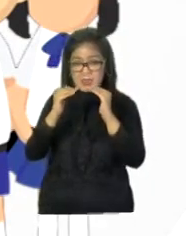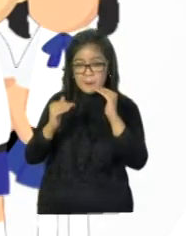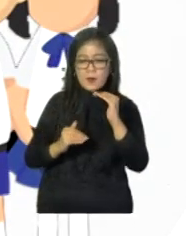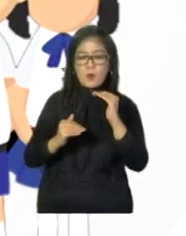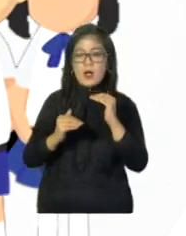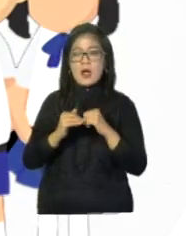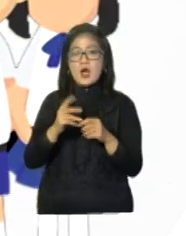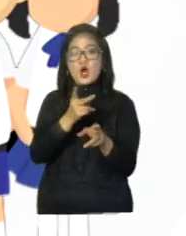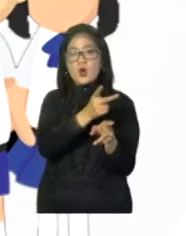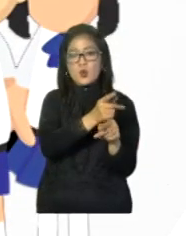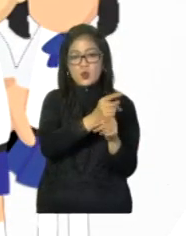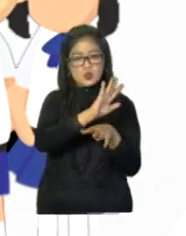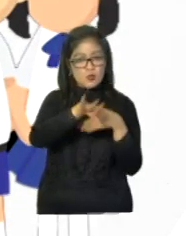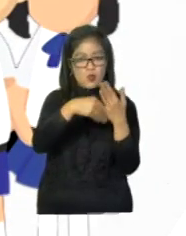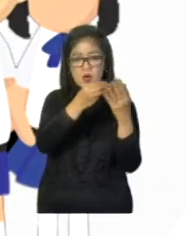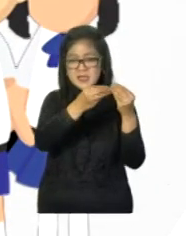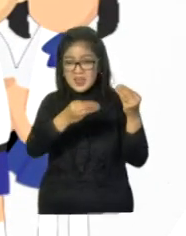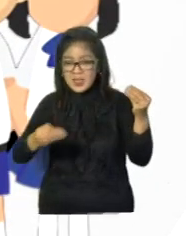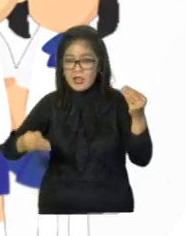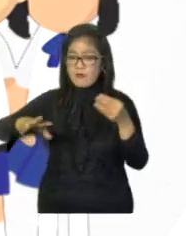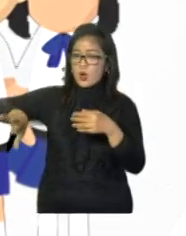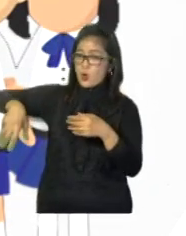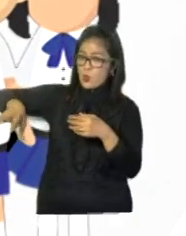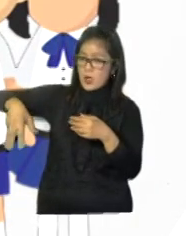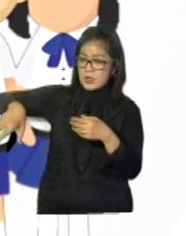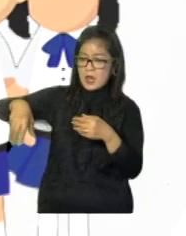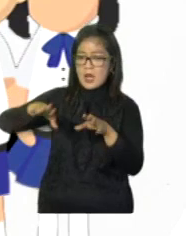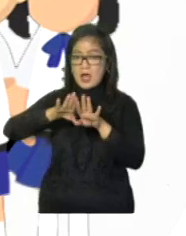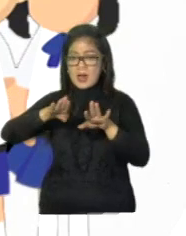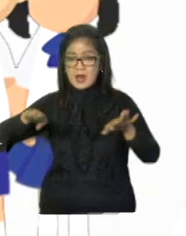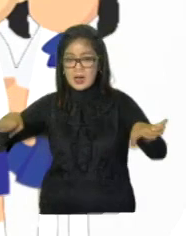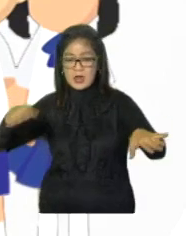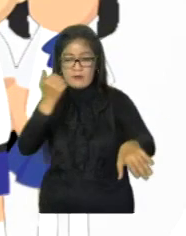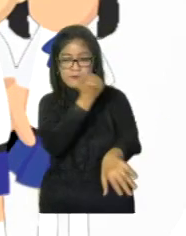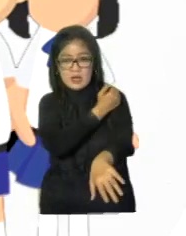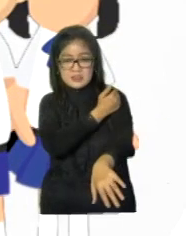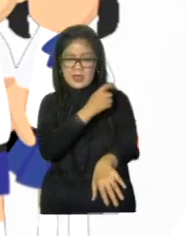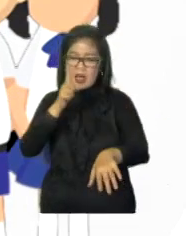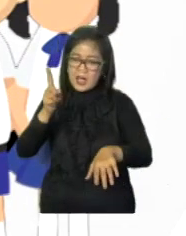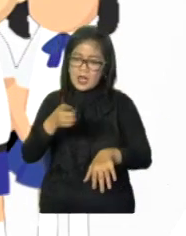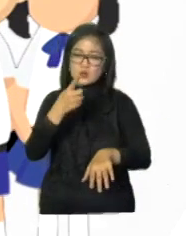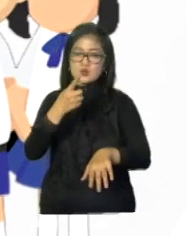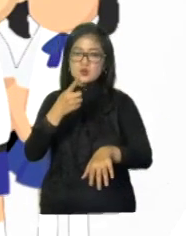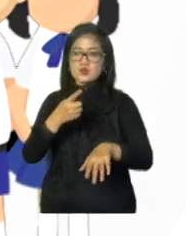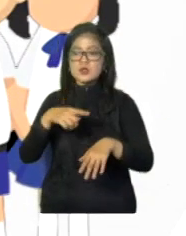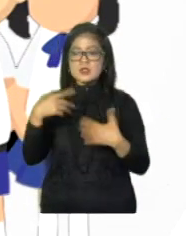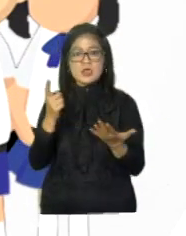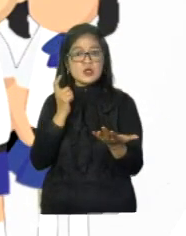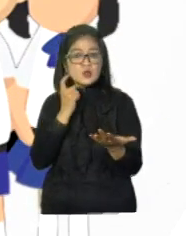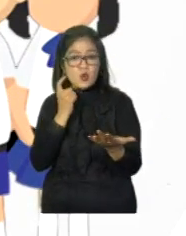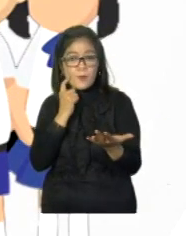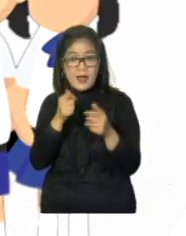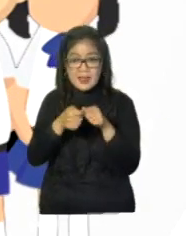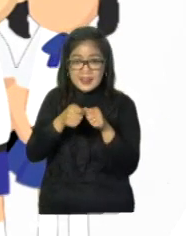Guru, pegawai sekolah, dan seluruh keluarga siswa juga sudah harus divaksinasi. Selama uji coba di sekolah tidak